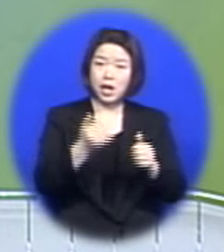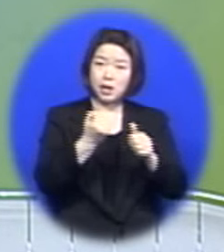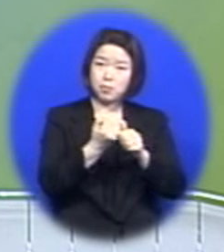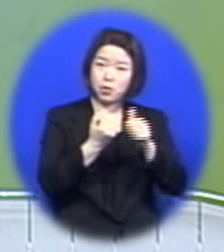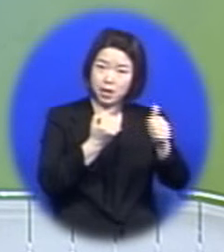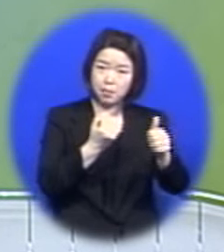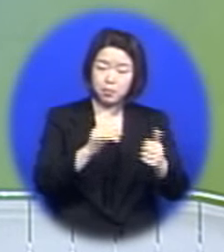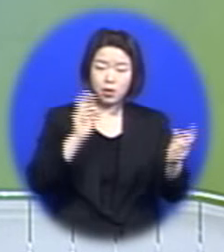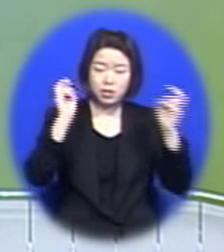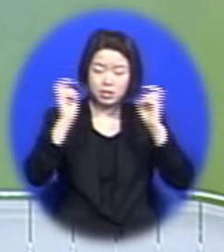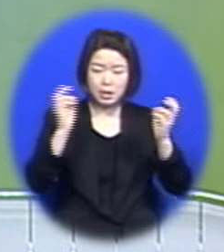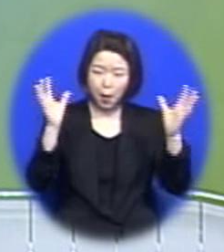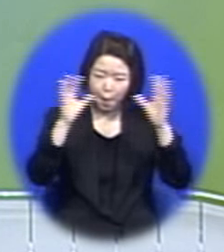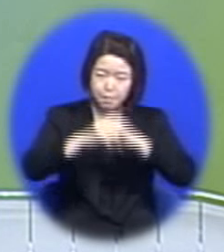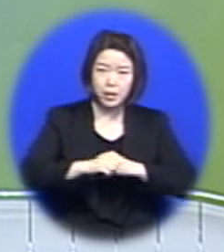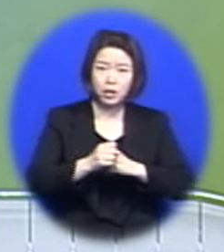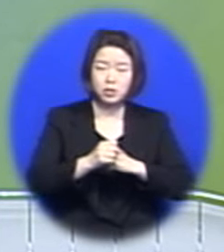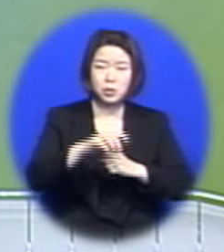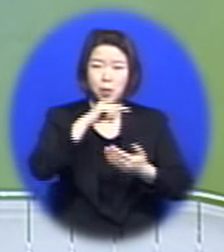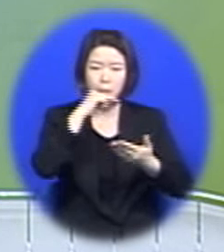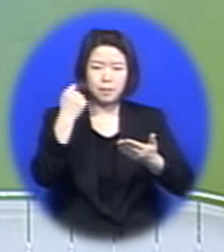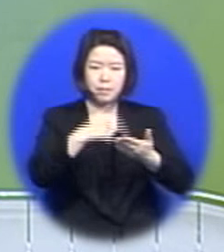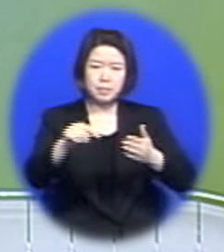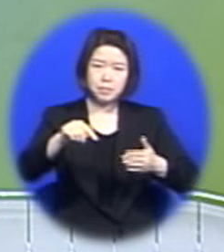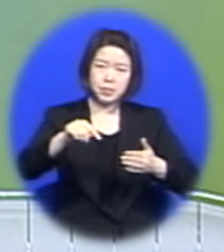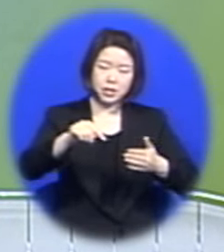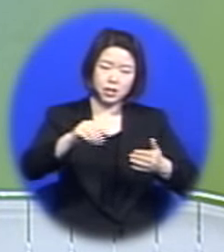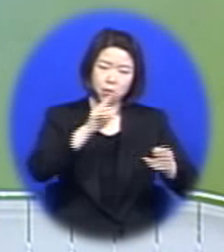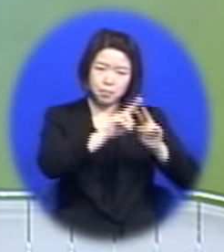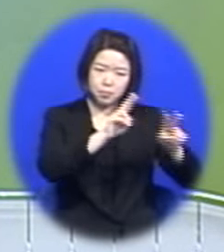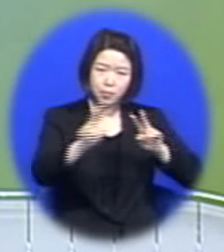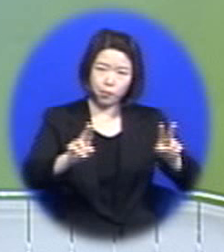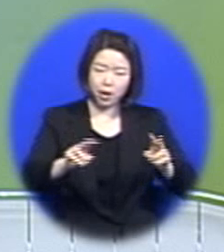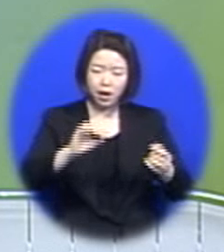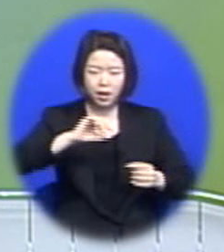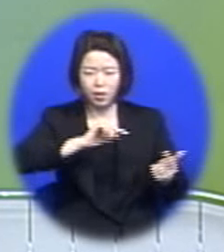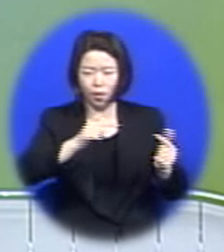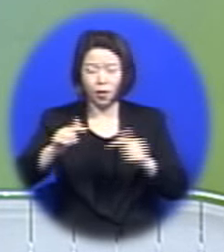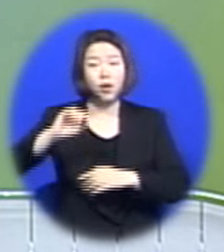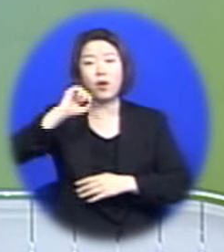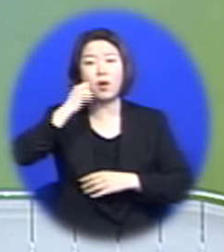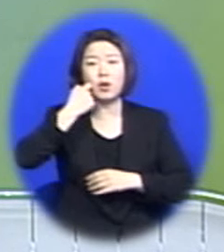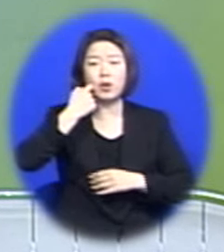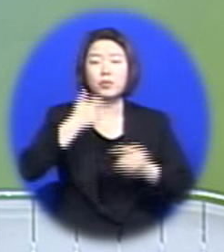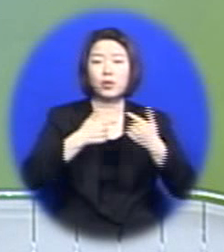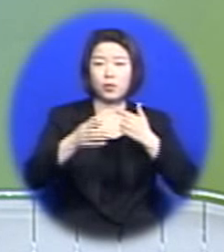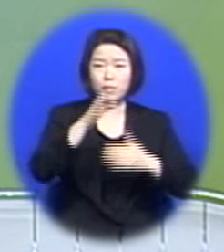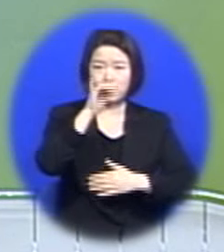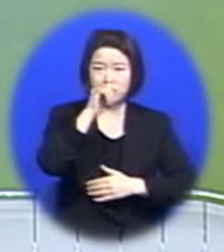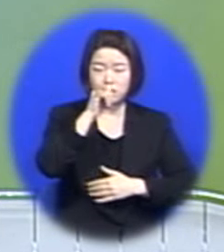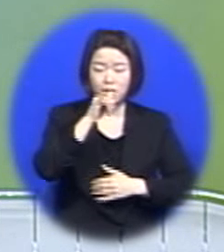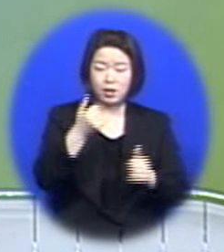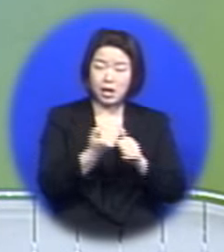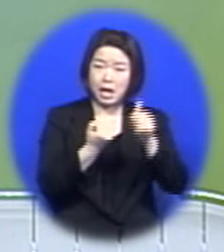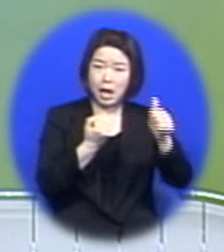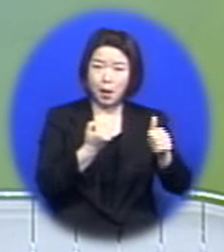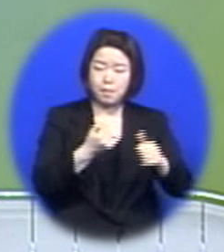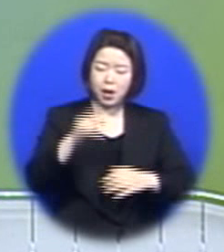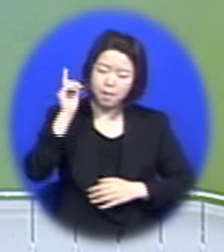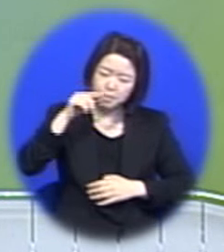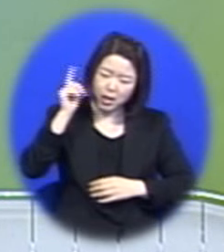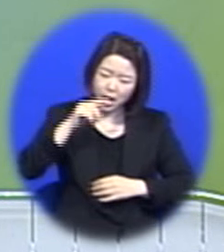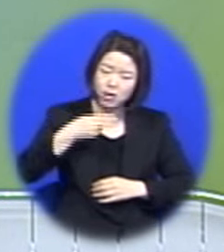사업이 망해서 빚독촉에 시달리며 온갖 어려움을 겪고 있었습니다. 남편은 매일 술독에 빠져